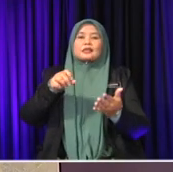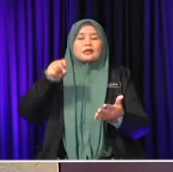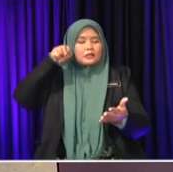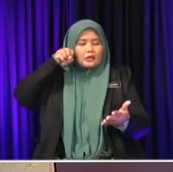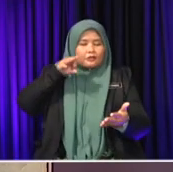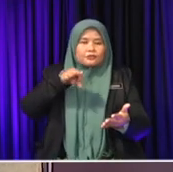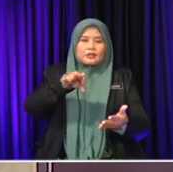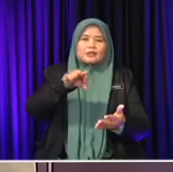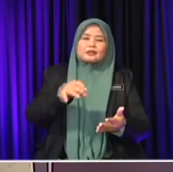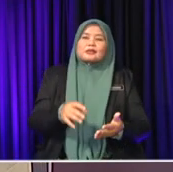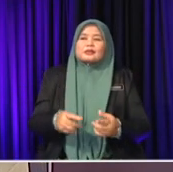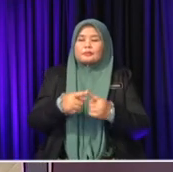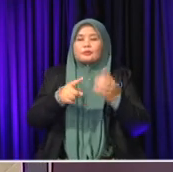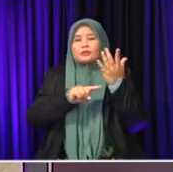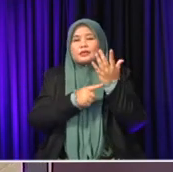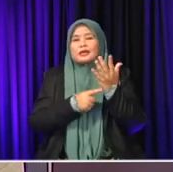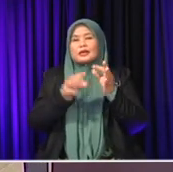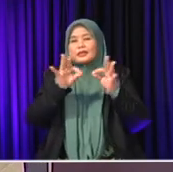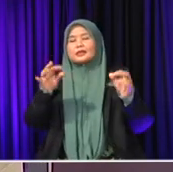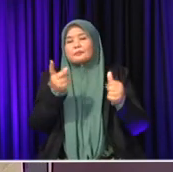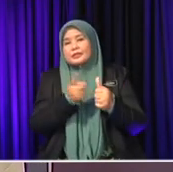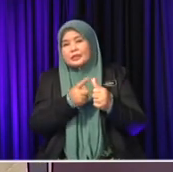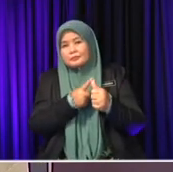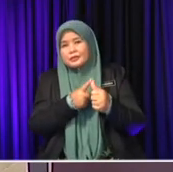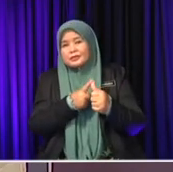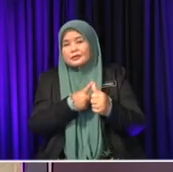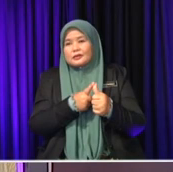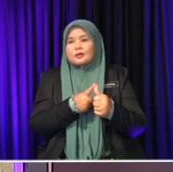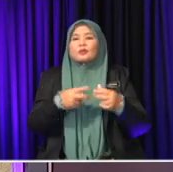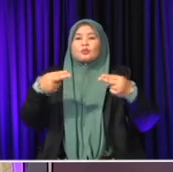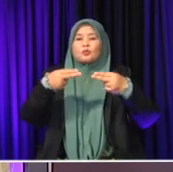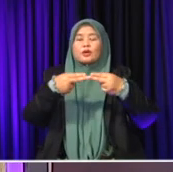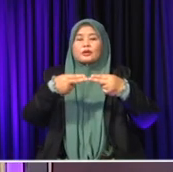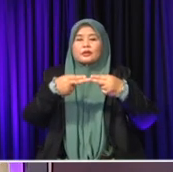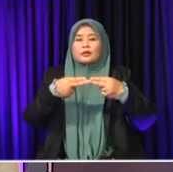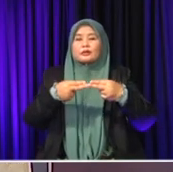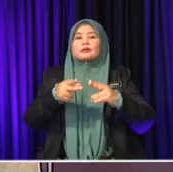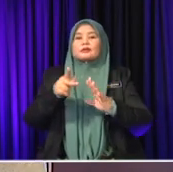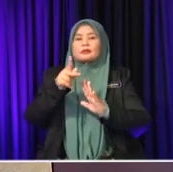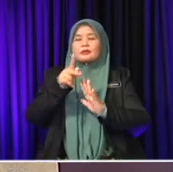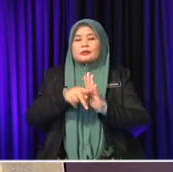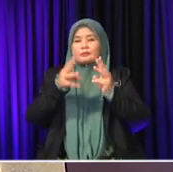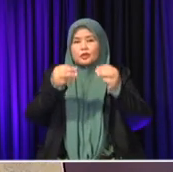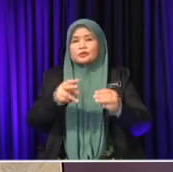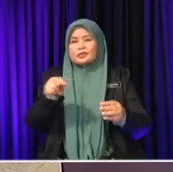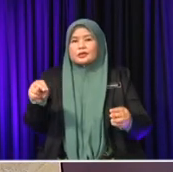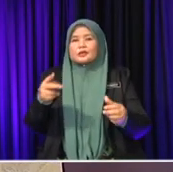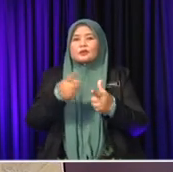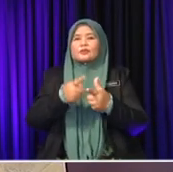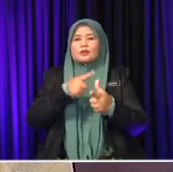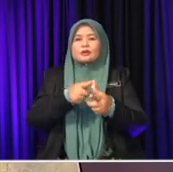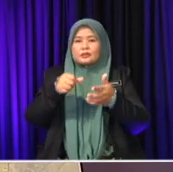bermula daripada ayat yang pertama ayat yang awal-awal lagi berhubung dengan hubungan kemanusiaan ya kemudian Allah